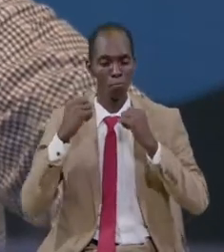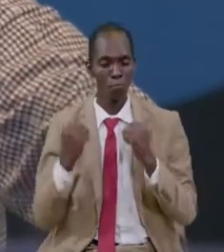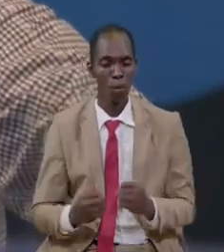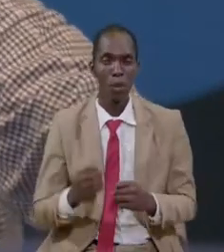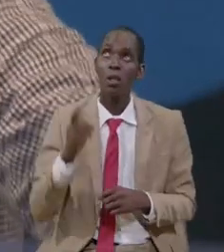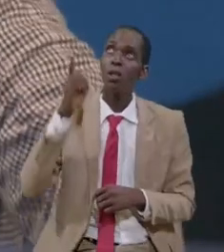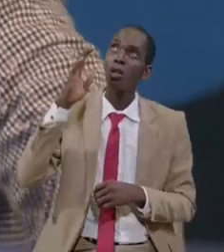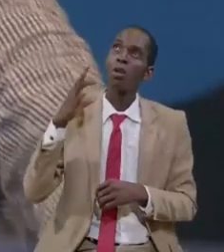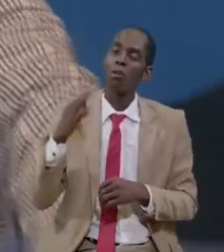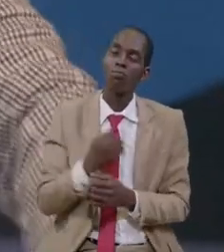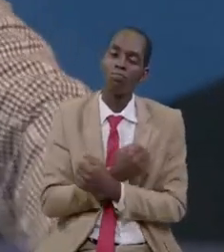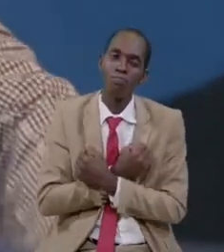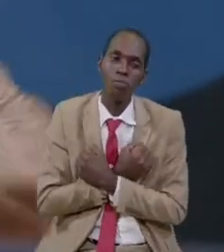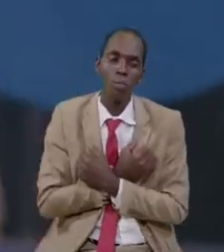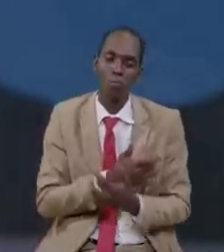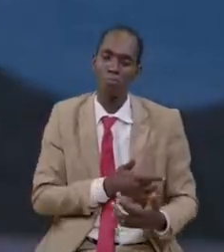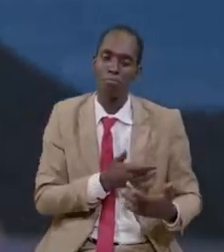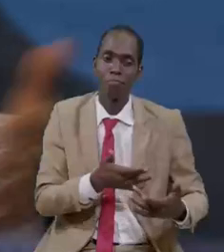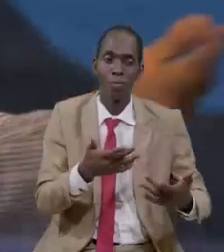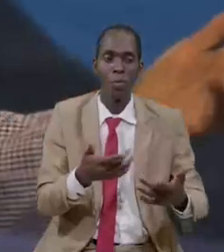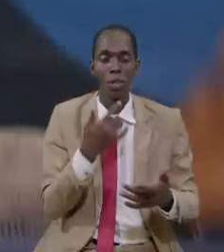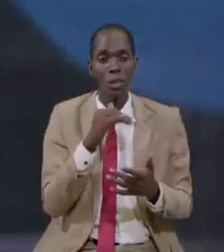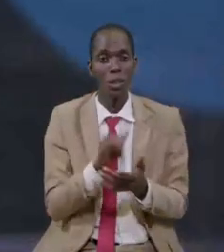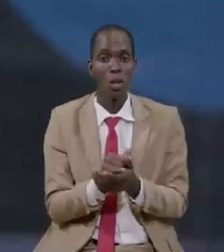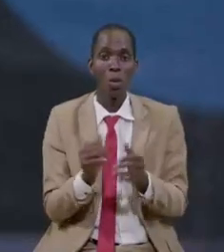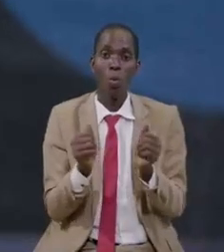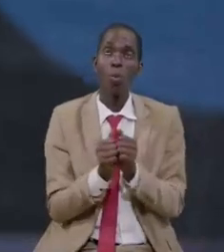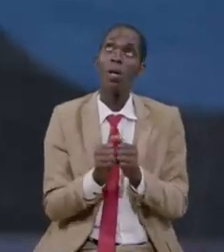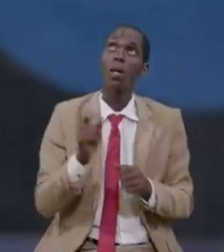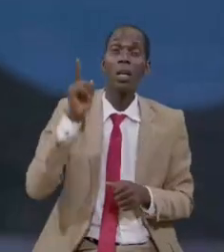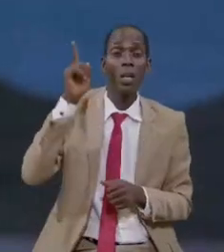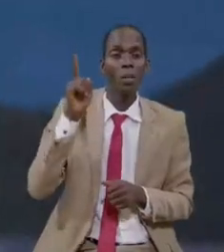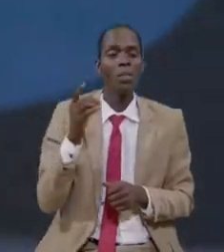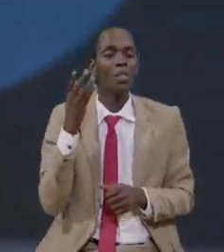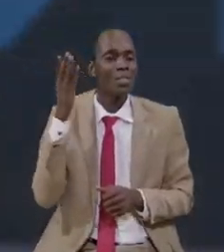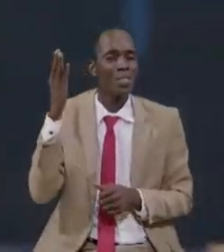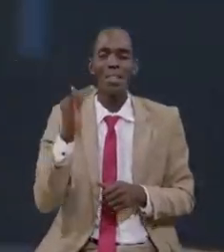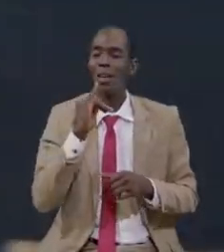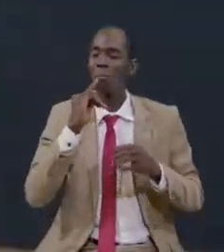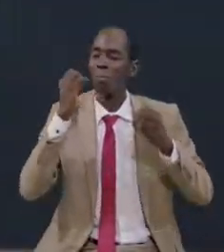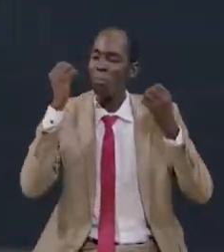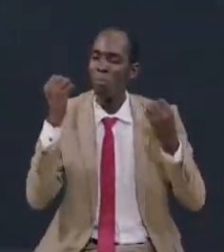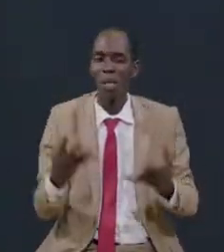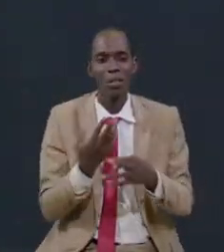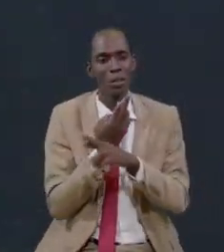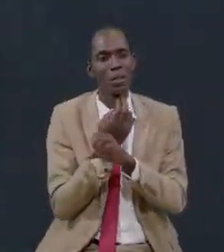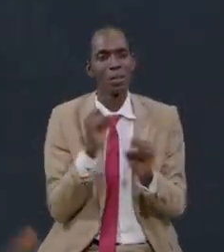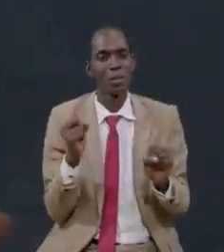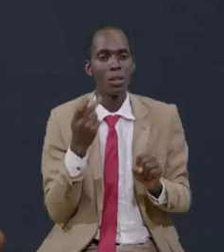compassion, aidé avec lui, il y a la rédemption en abondance. Dans